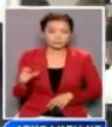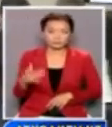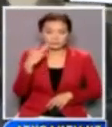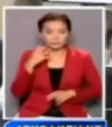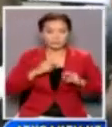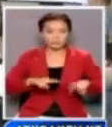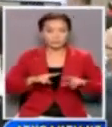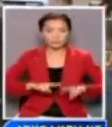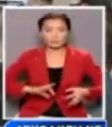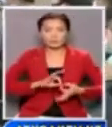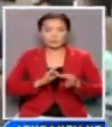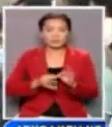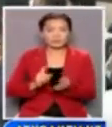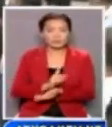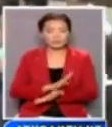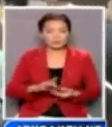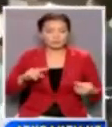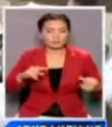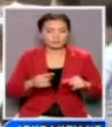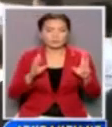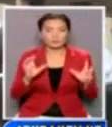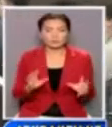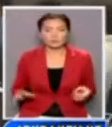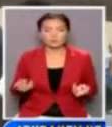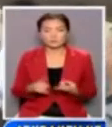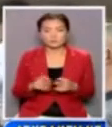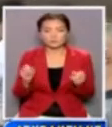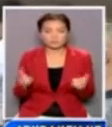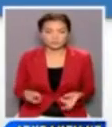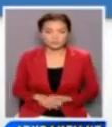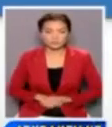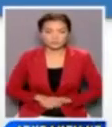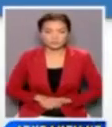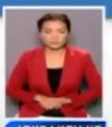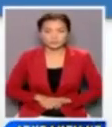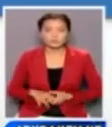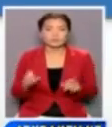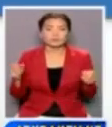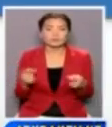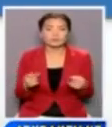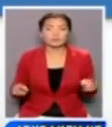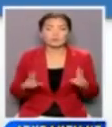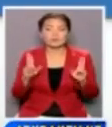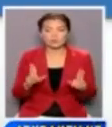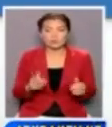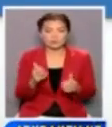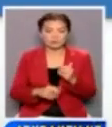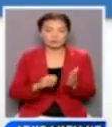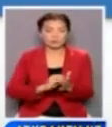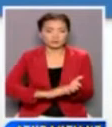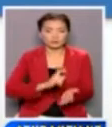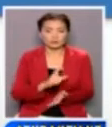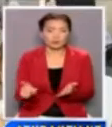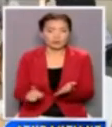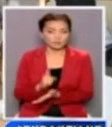агитационные материалы к ней не должны противоречить уставу и программным документом партии также соответствии с правилами каждый зарегистрированный